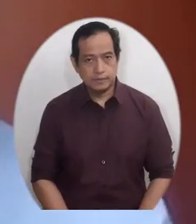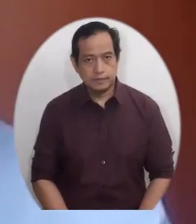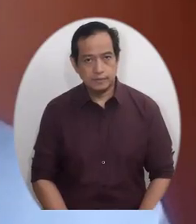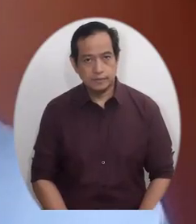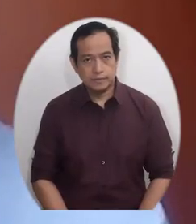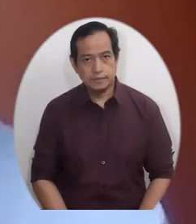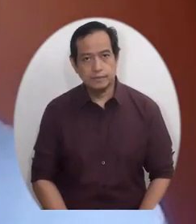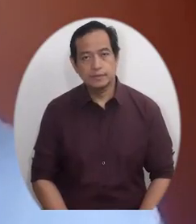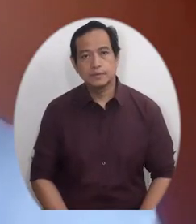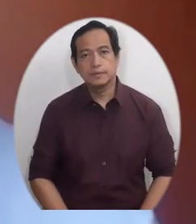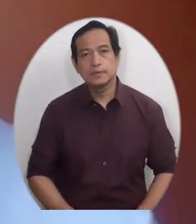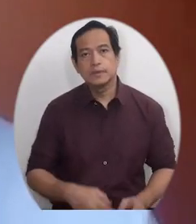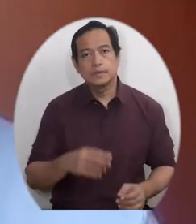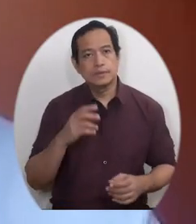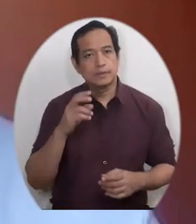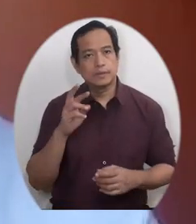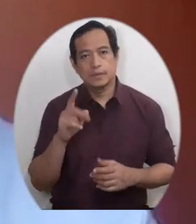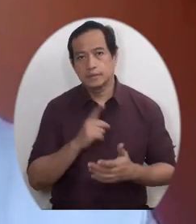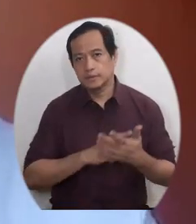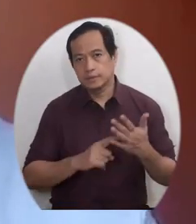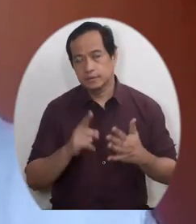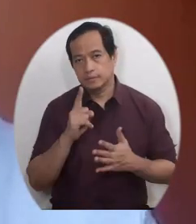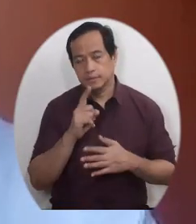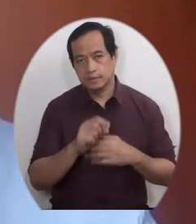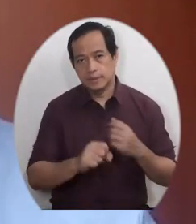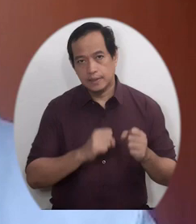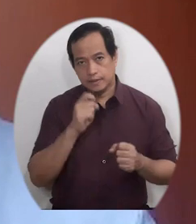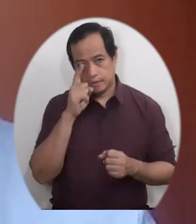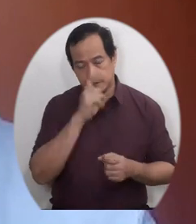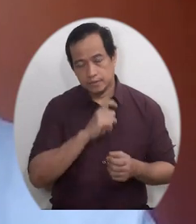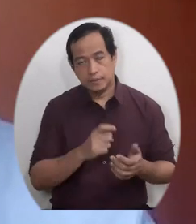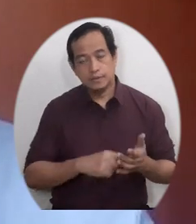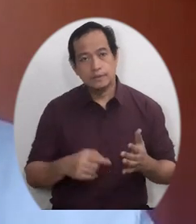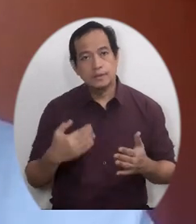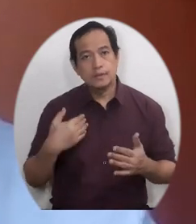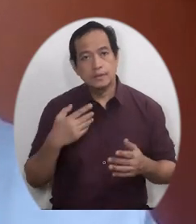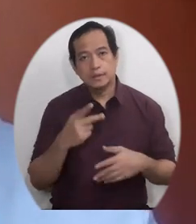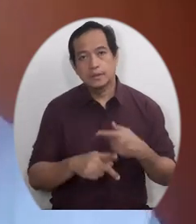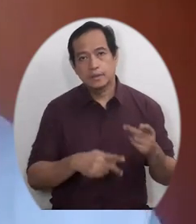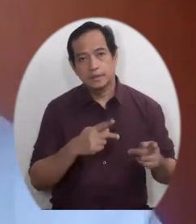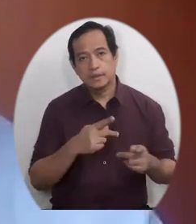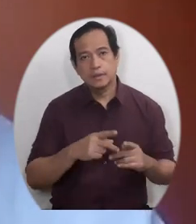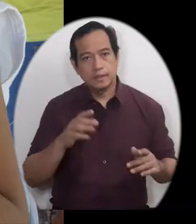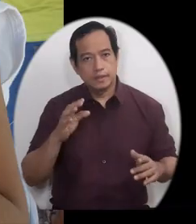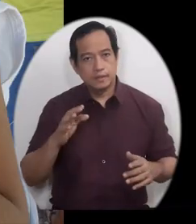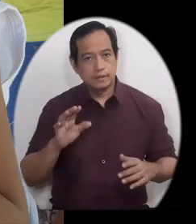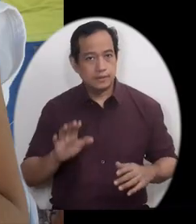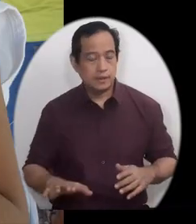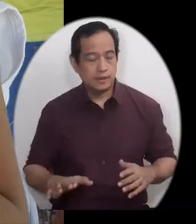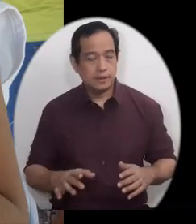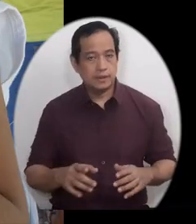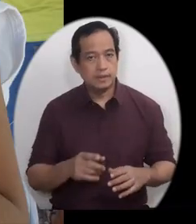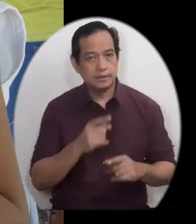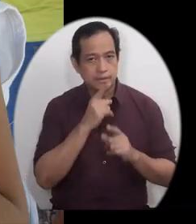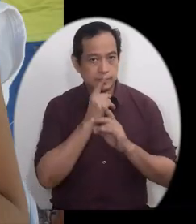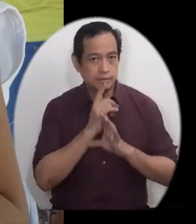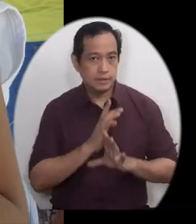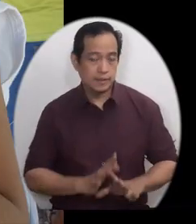Si Ras po ay isang taong gulang pa lamang po. Siya po ang klase ng bata na tahimik lang,